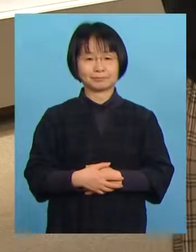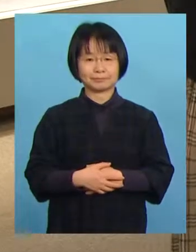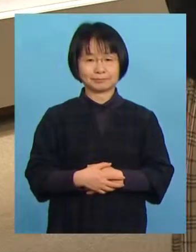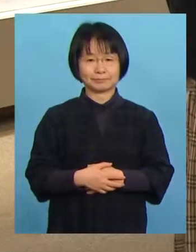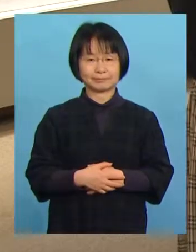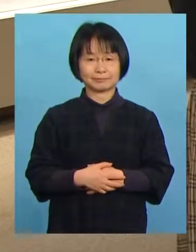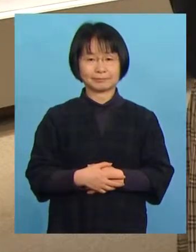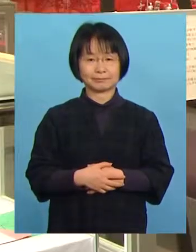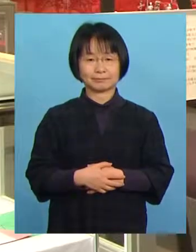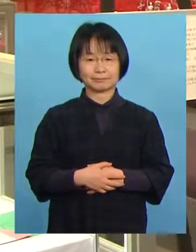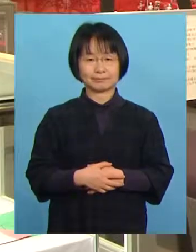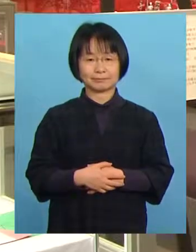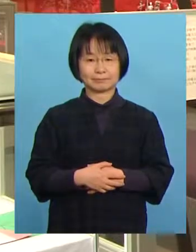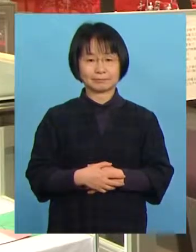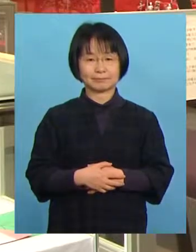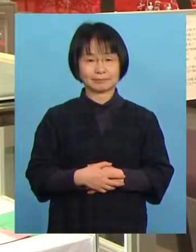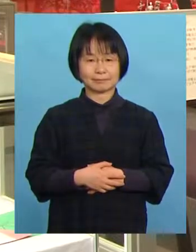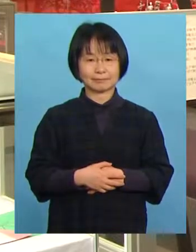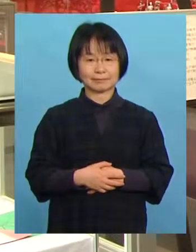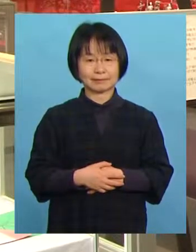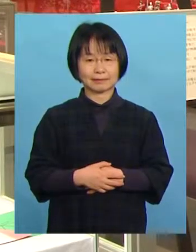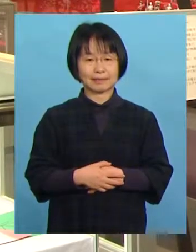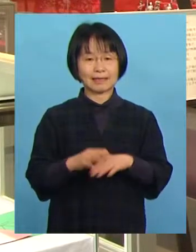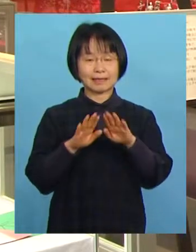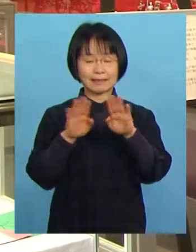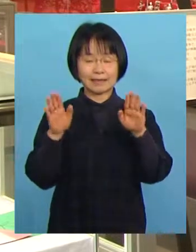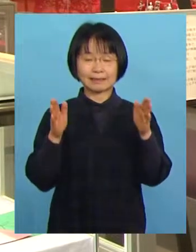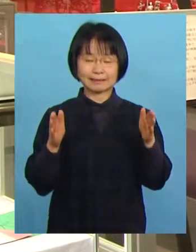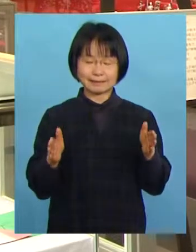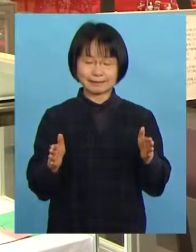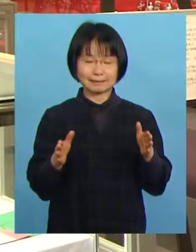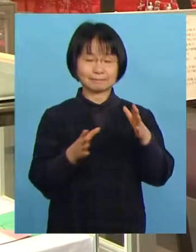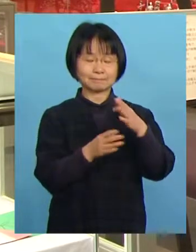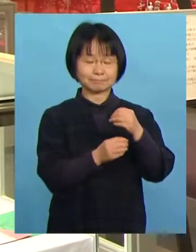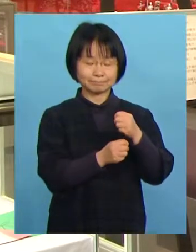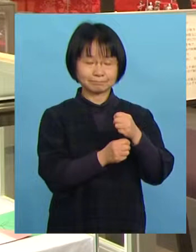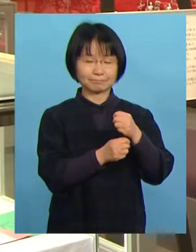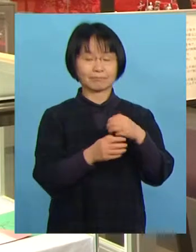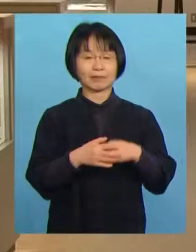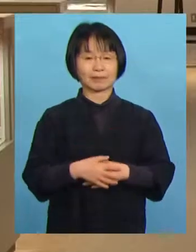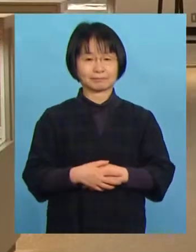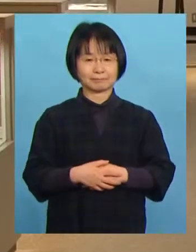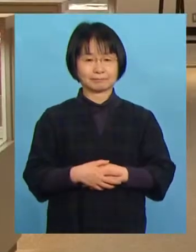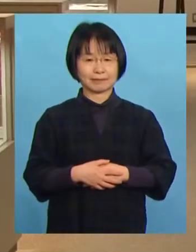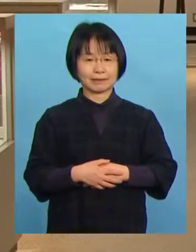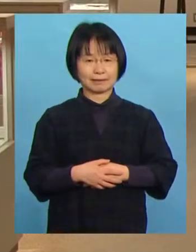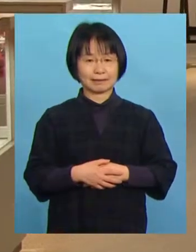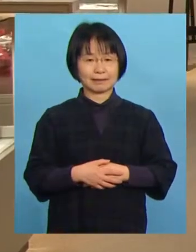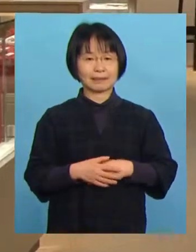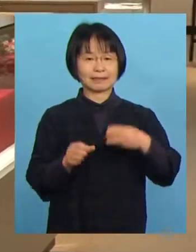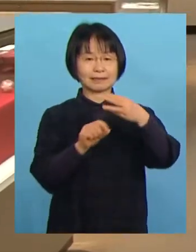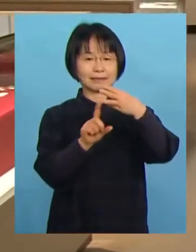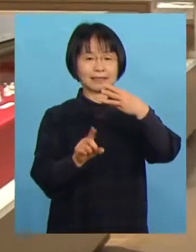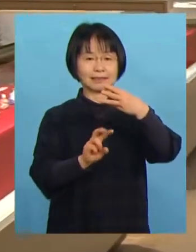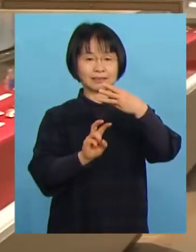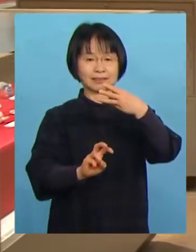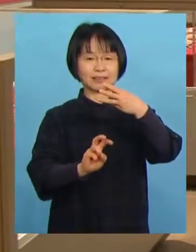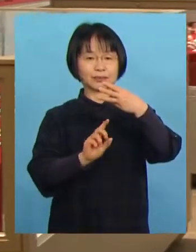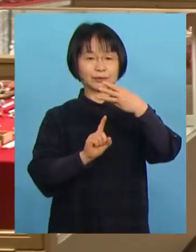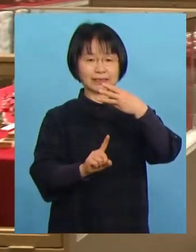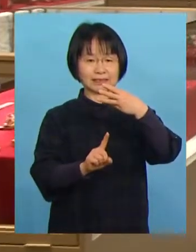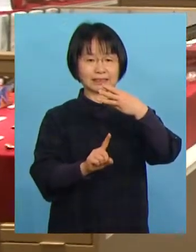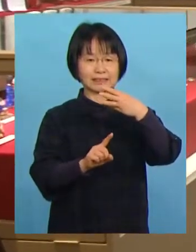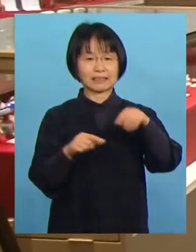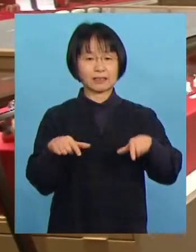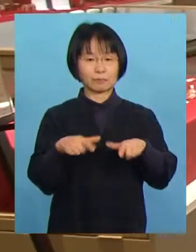え。 では上平さん最後に会期などを教えてください。 はい、会期は3月21